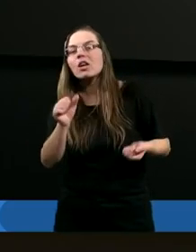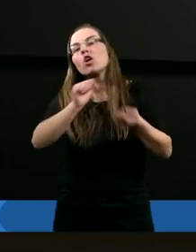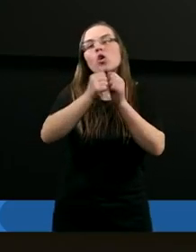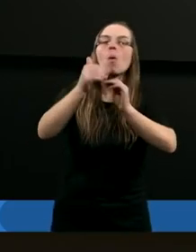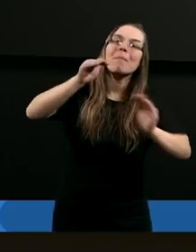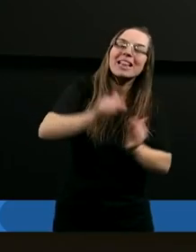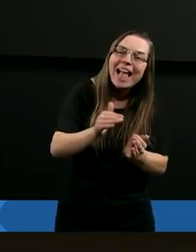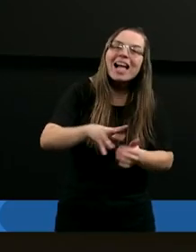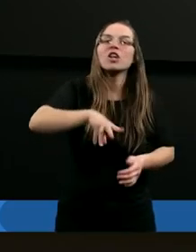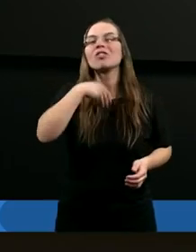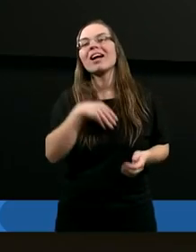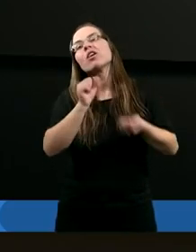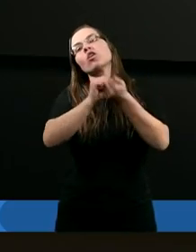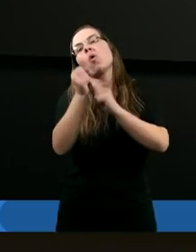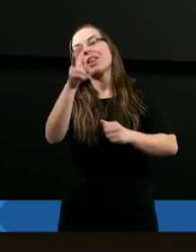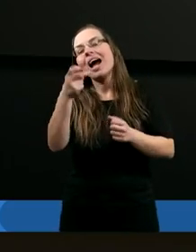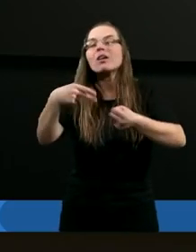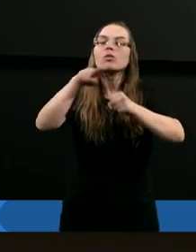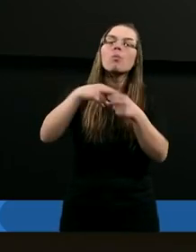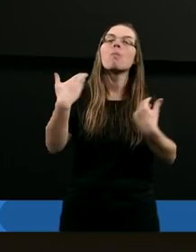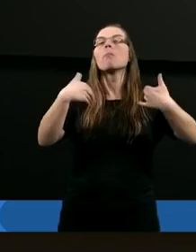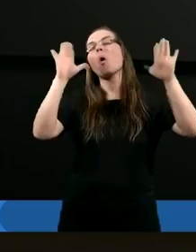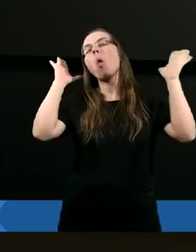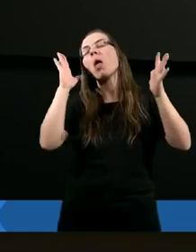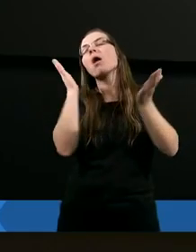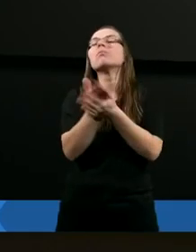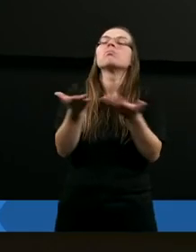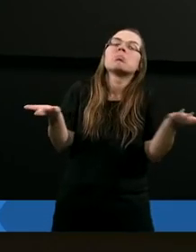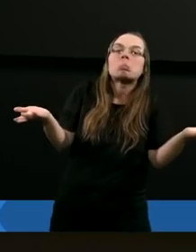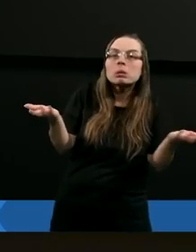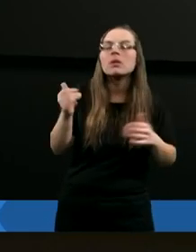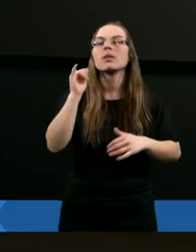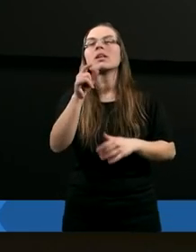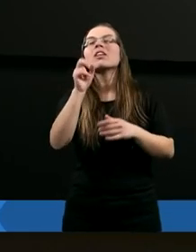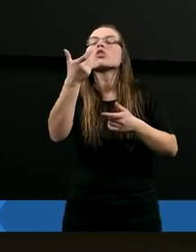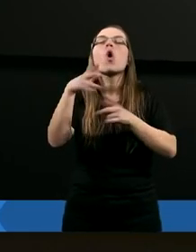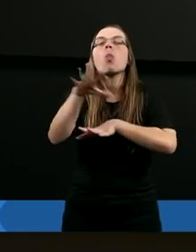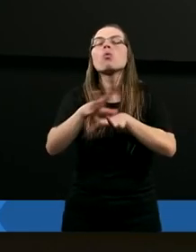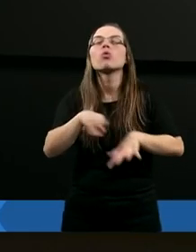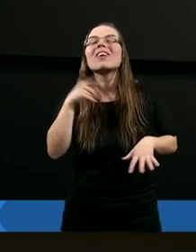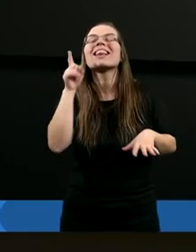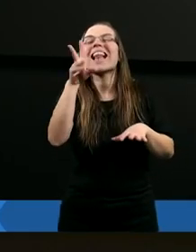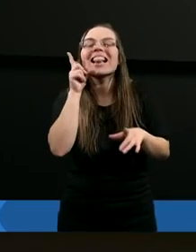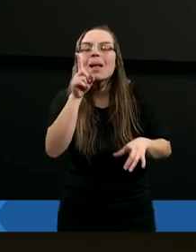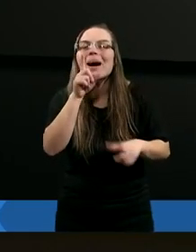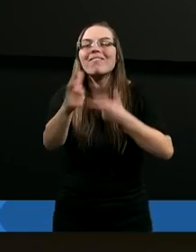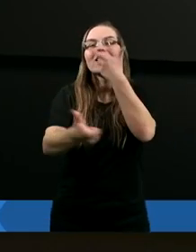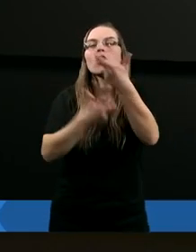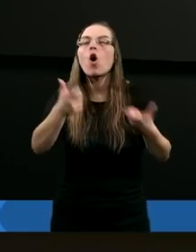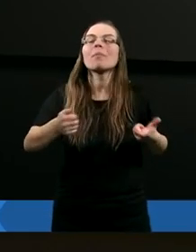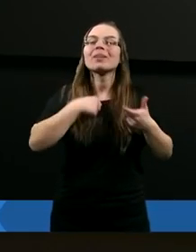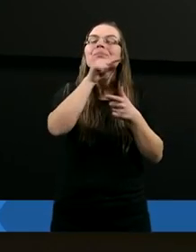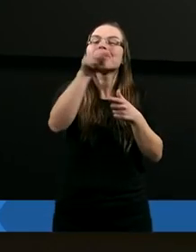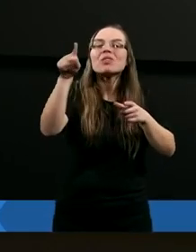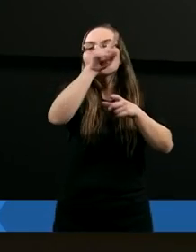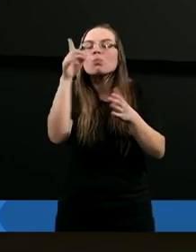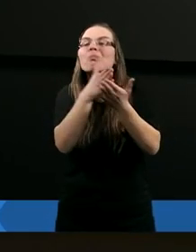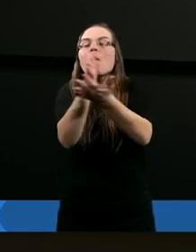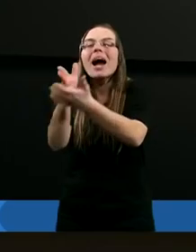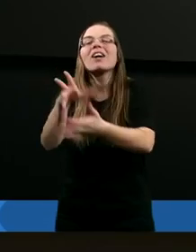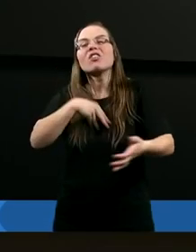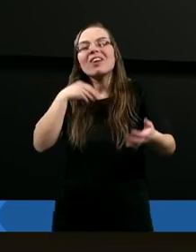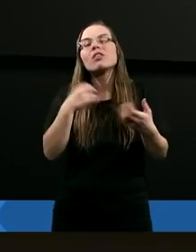są mniej święci, są tacy, którzy się poddają, inni mniej. Co Duch Święty tak naprawdę robi, aby ten proces uświęcenia